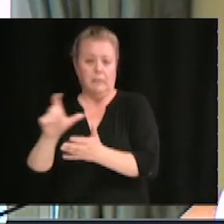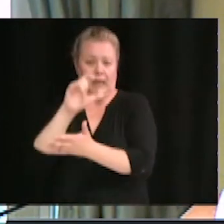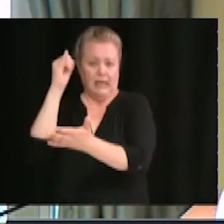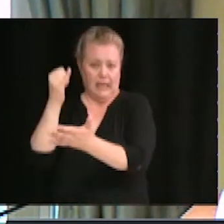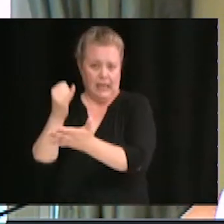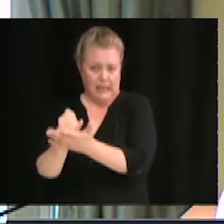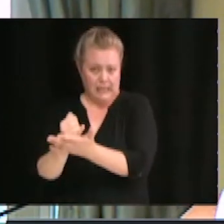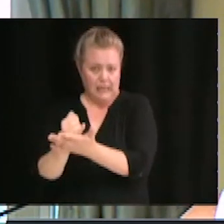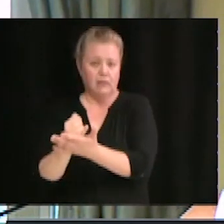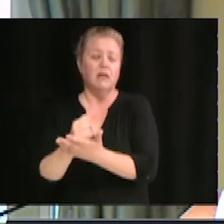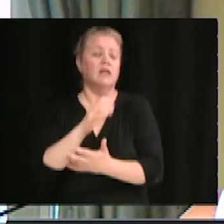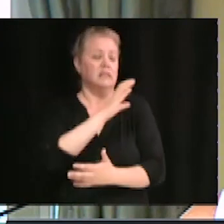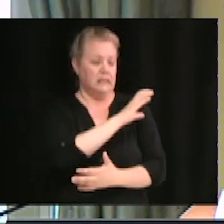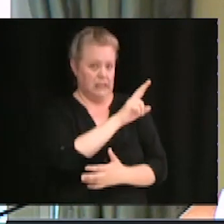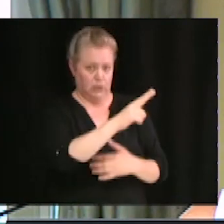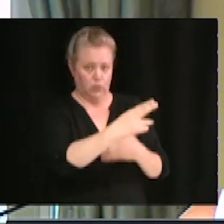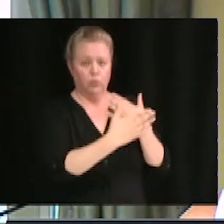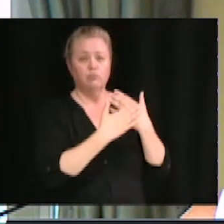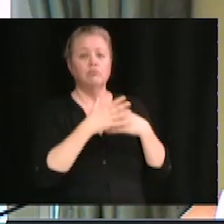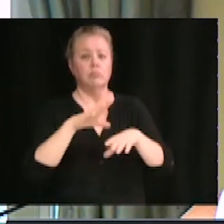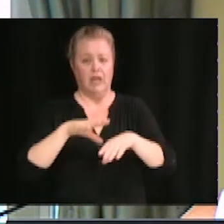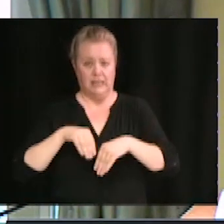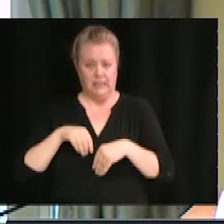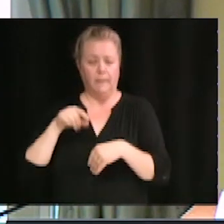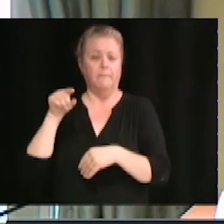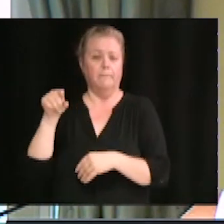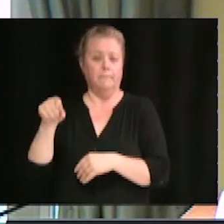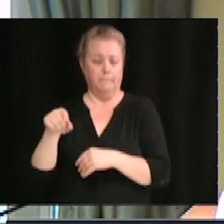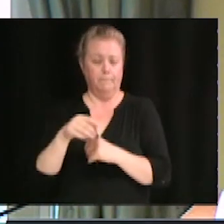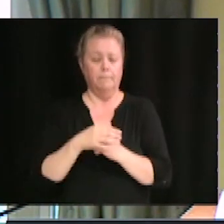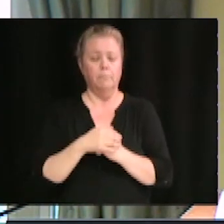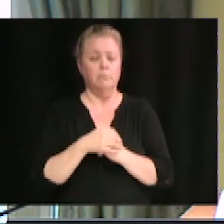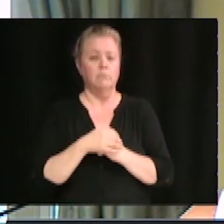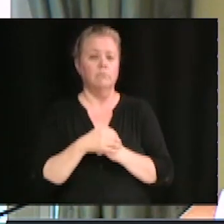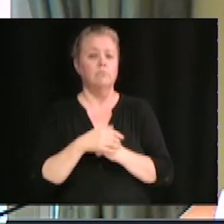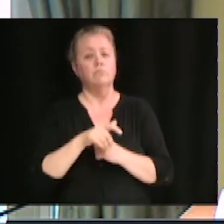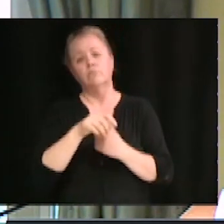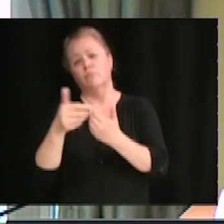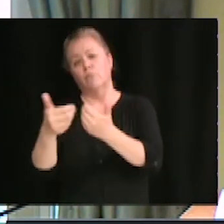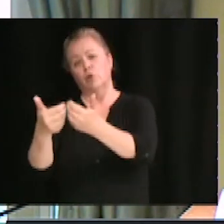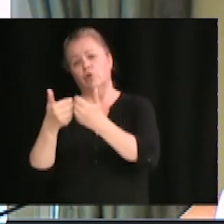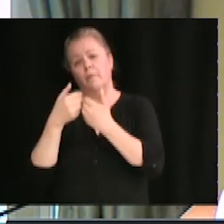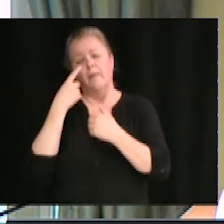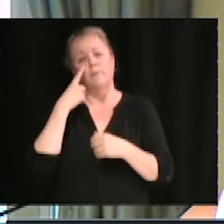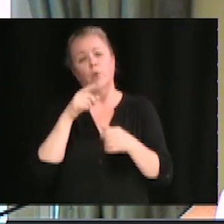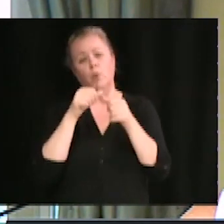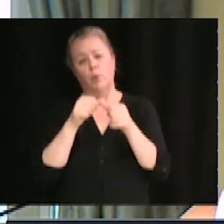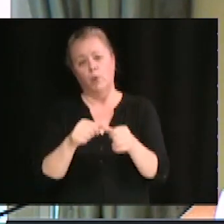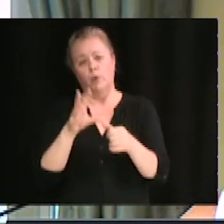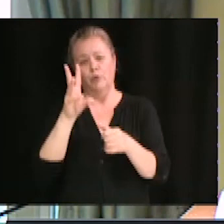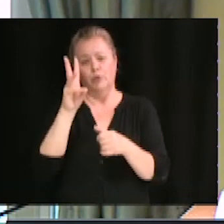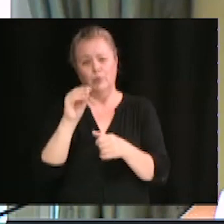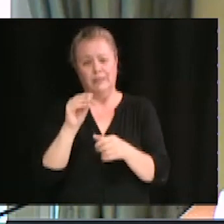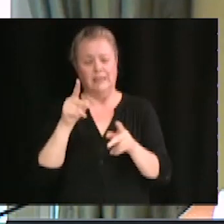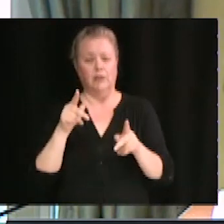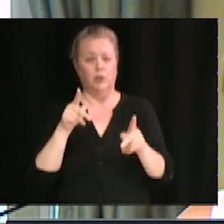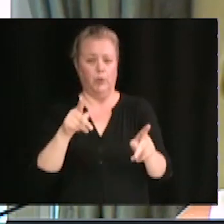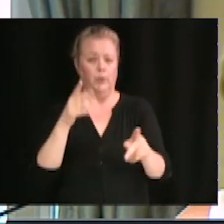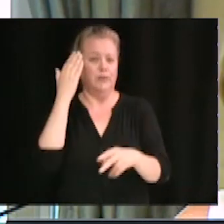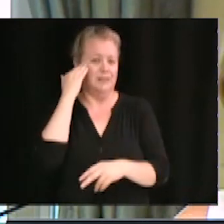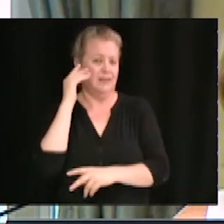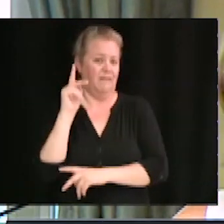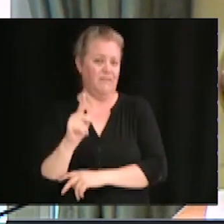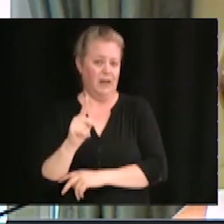d'accorder les dérogations mineures telles qu'elles ont été formulées. Demande pour l'immeuble du 60 rue Saint-Philippe, formulée par M.